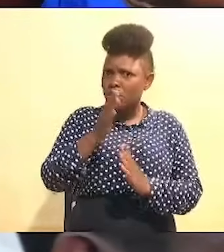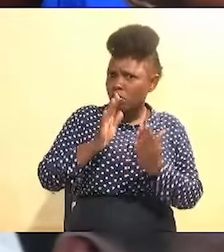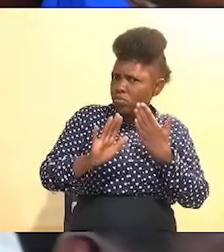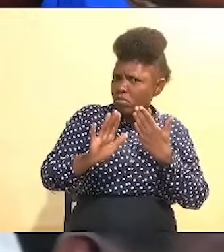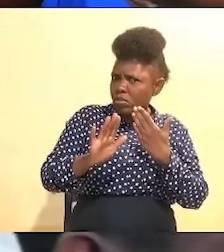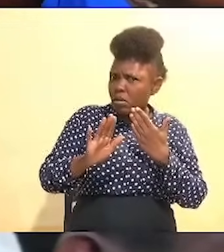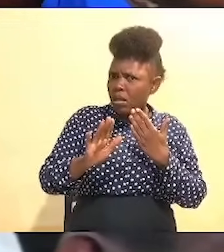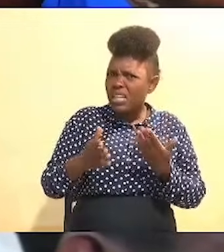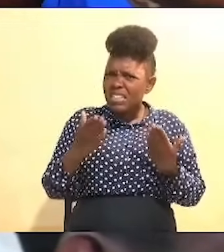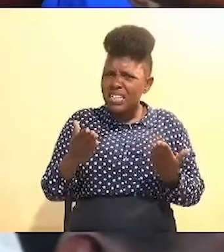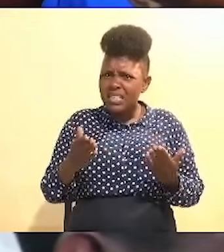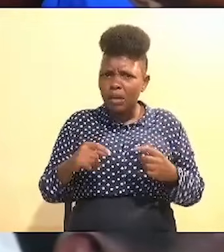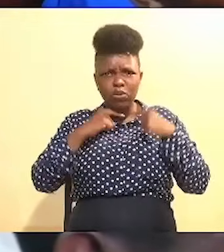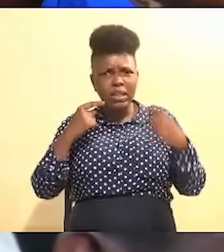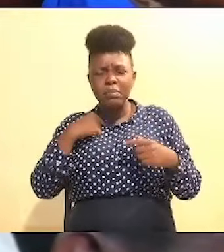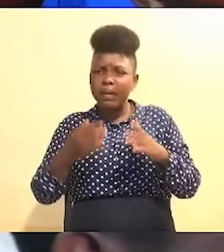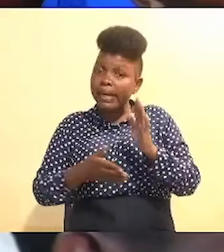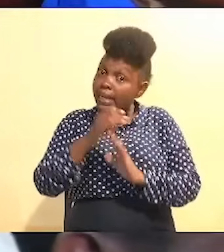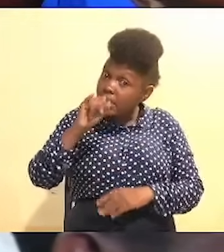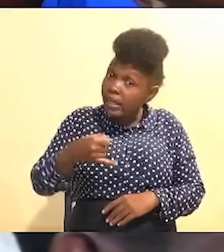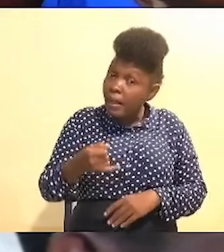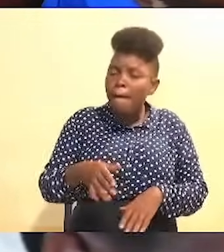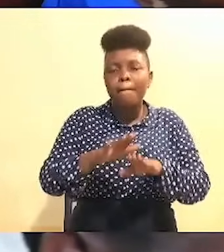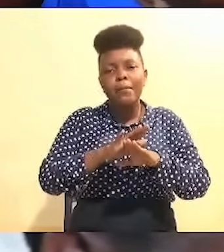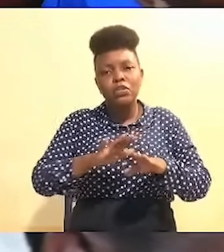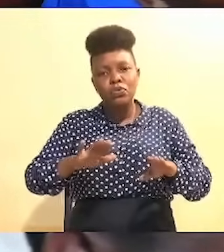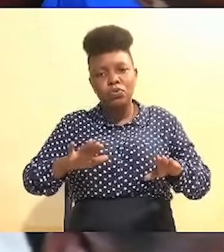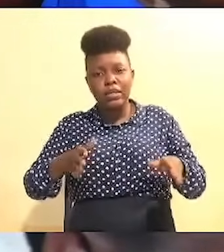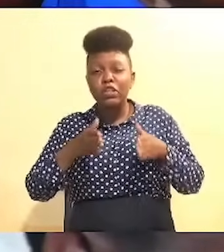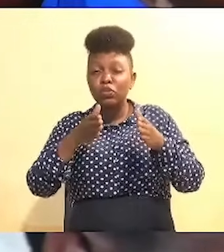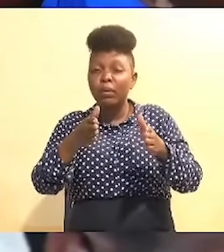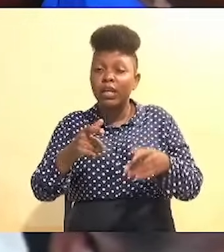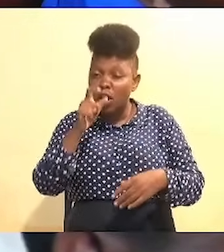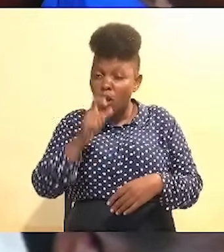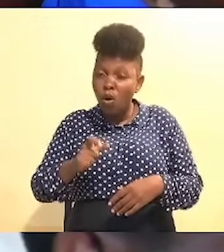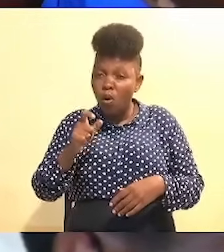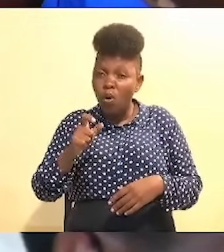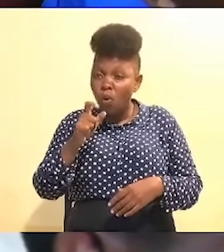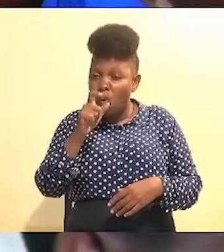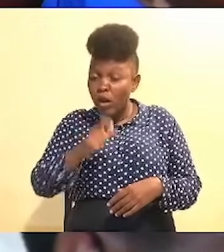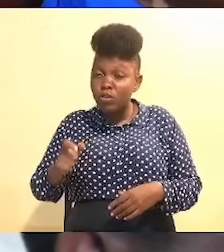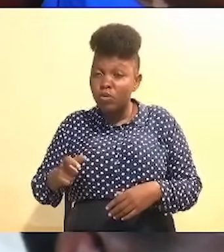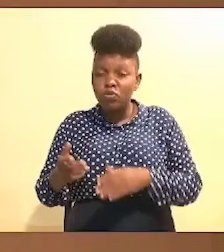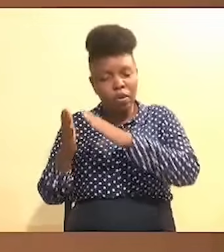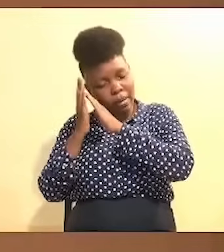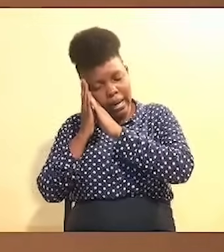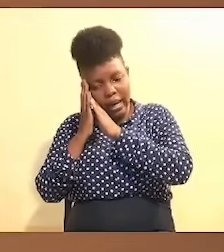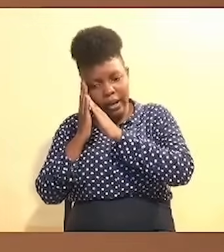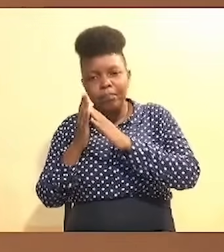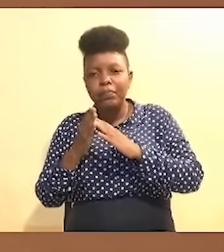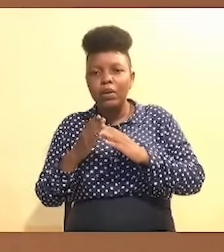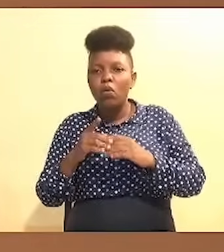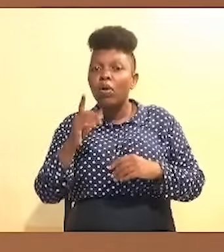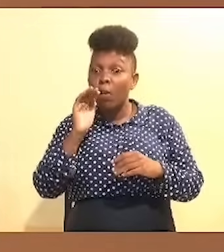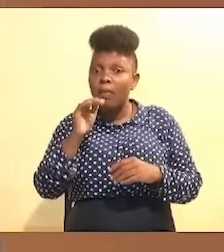Hasa pasta nianzeje? Mmetulia kule chumbani, watoto wameshalala. Ndipo unamwambia, leo nilikuwepo wakati unatoa